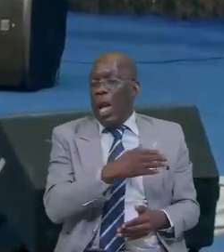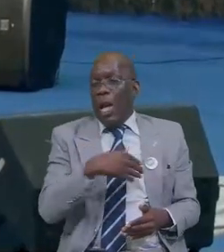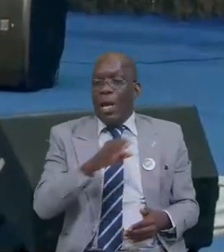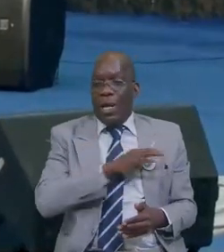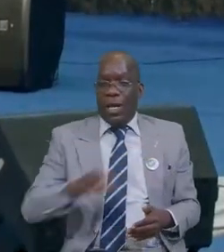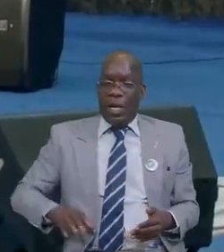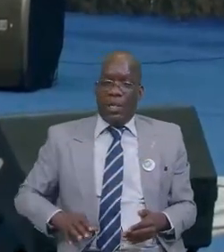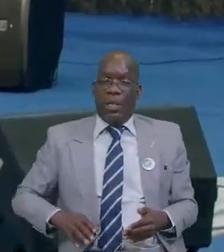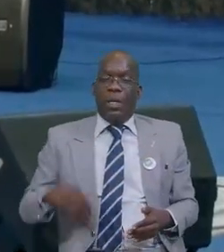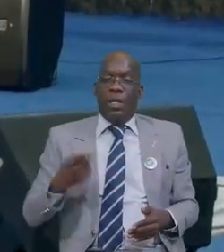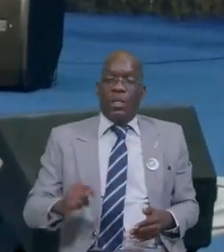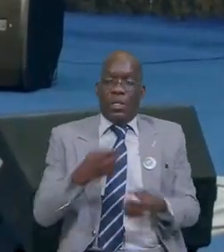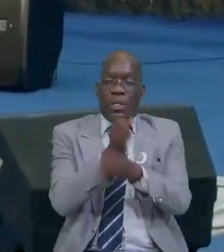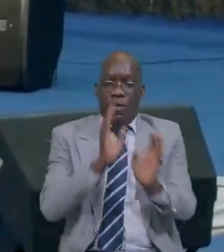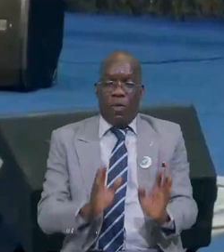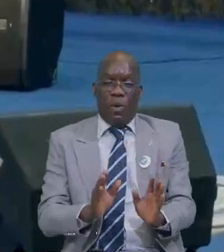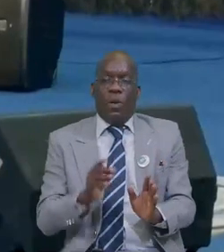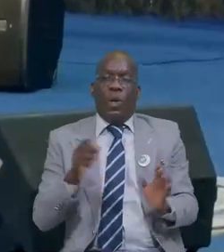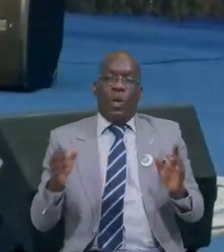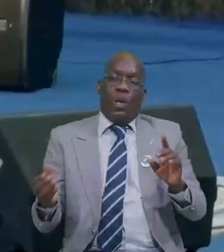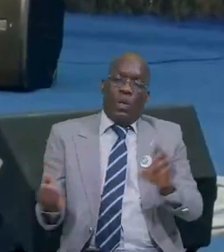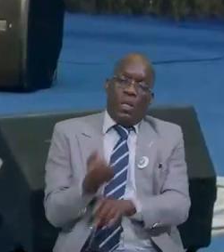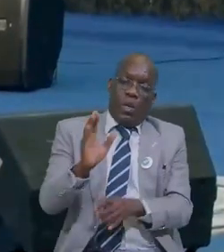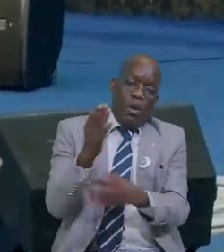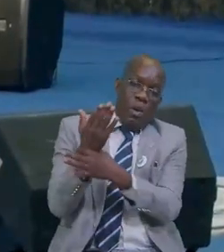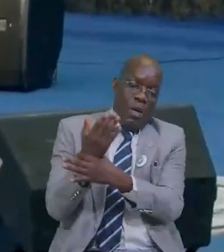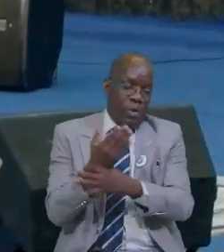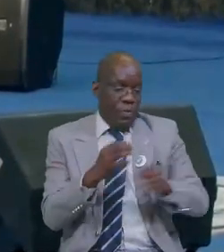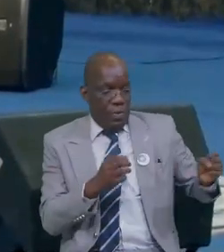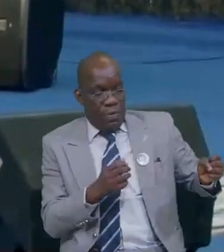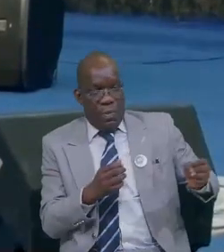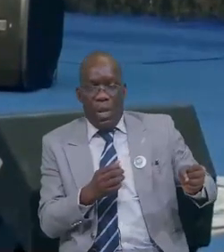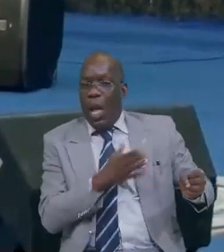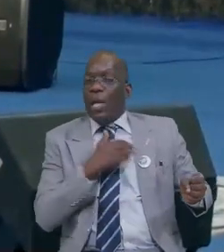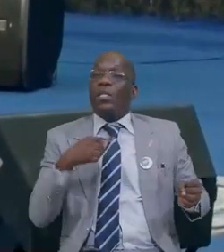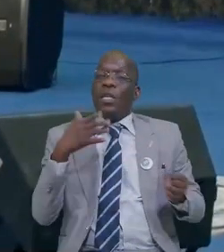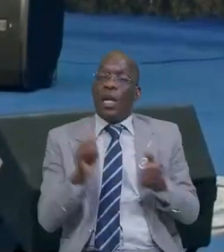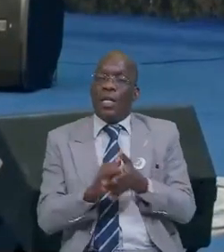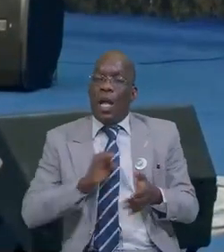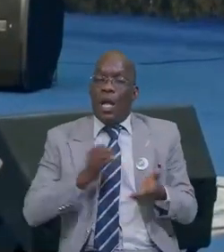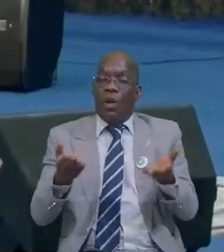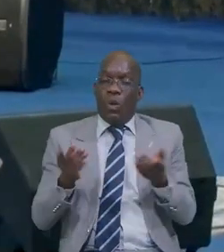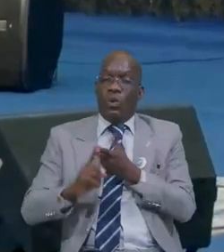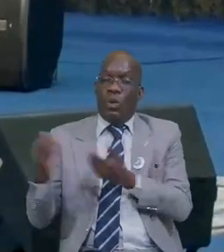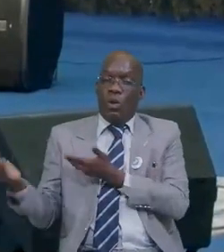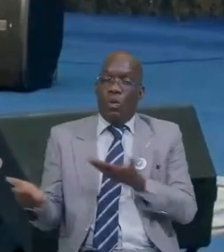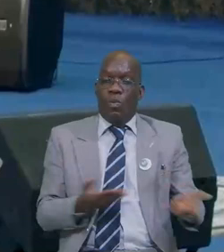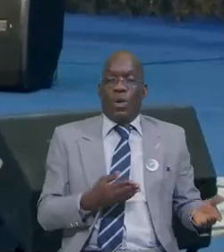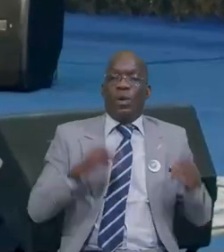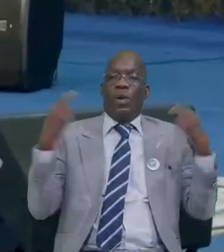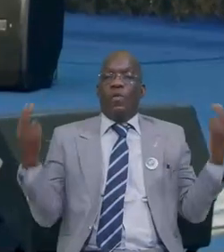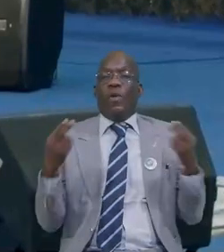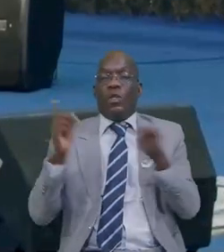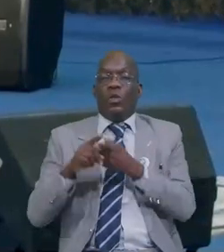notre Sauveur, il te tient d'une main, et il dit, je te donne la victoire maintenant, et l'autre